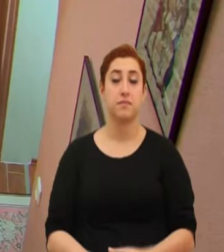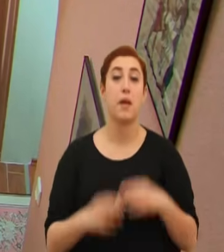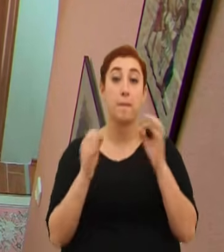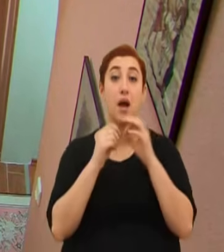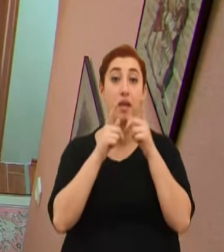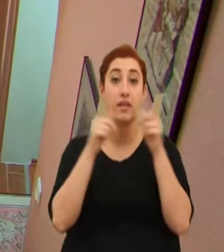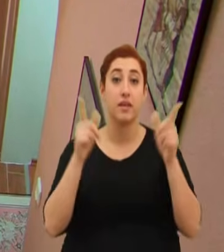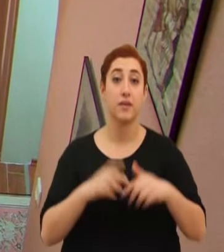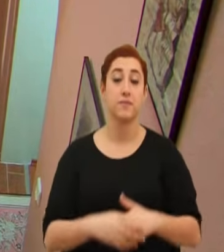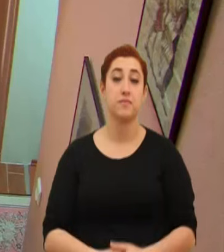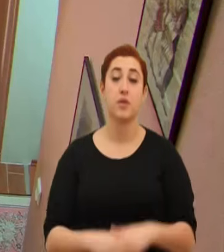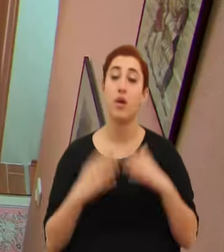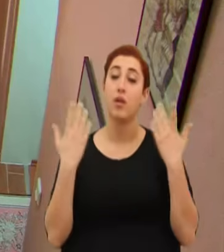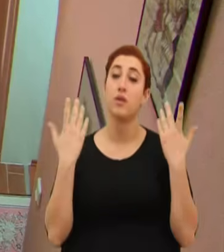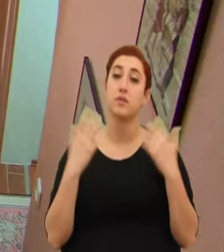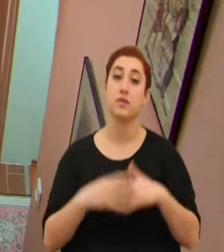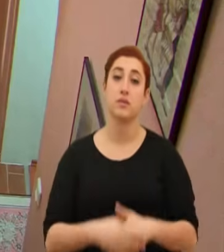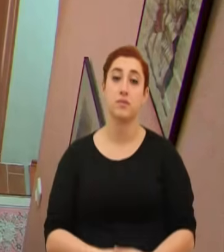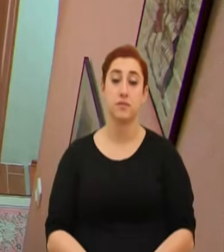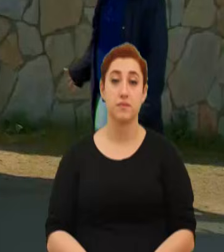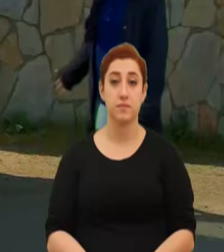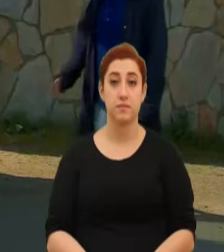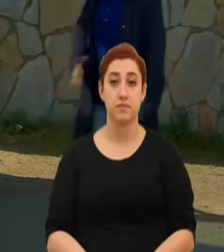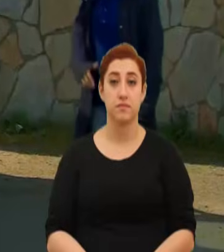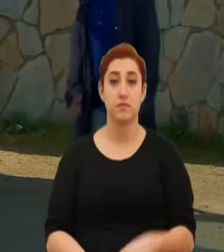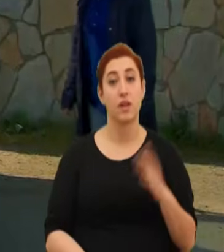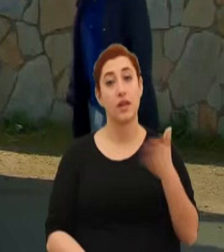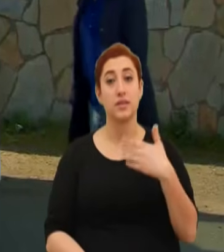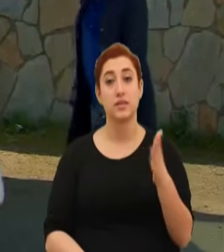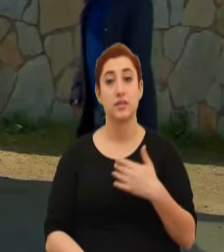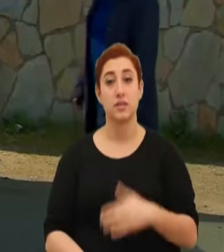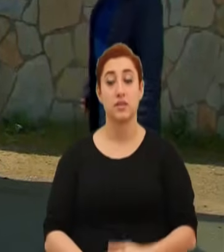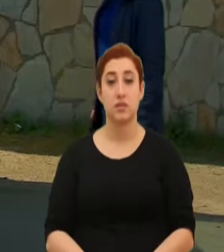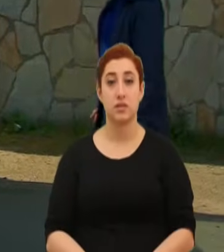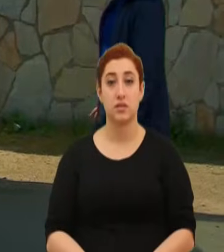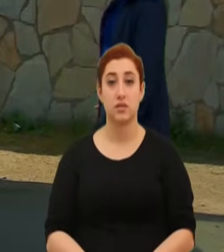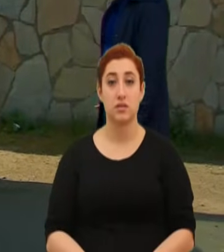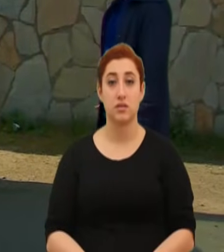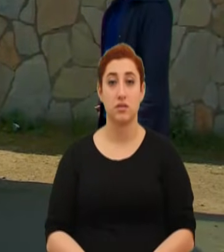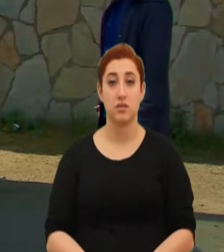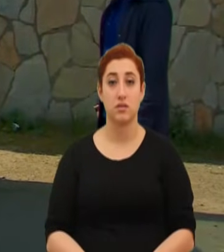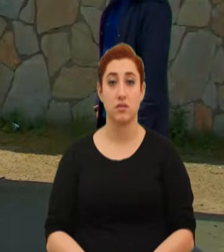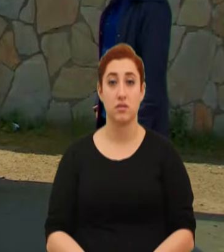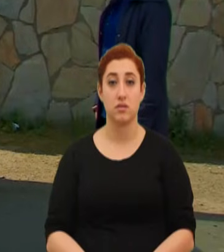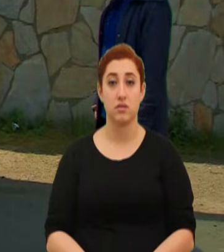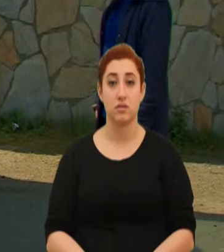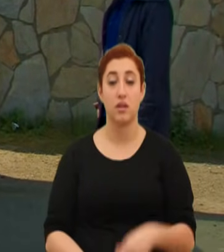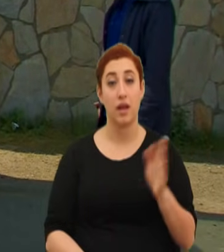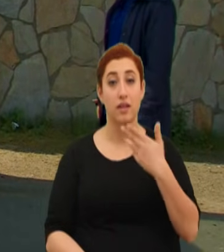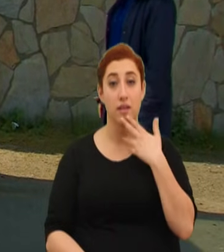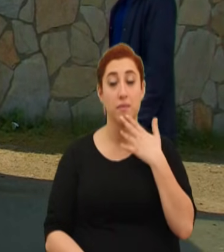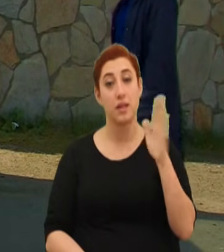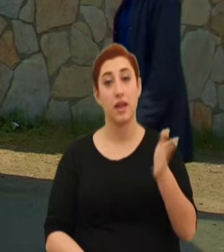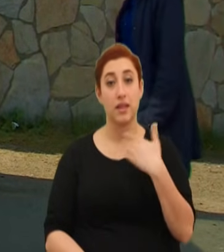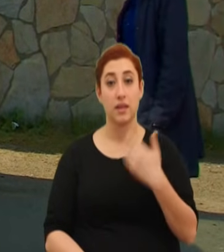Badire. Allah'ım yarabbim Badire. Beyaz bir minibüsten temizlik malzemesi taşıyan birkaç kadın. Hadi